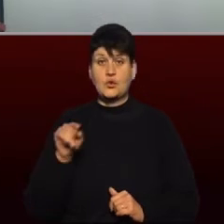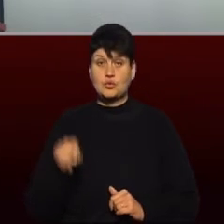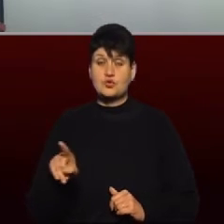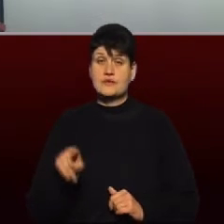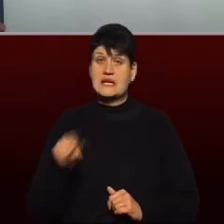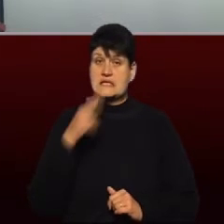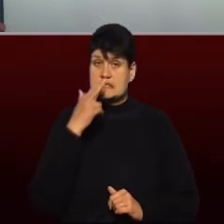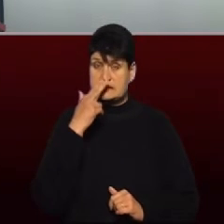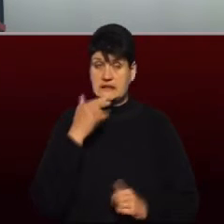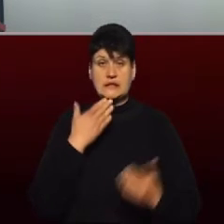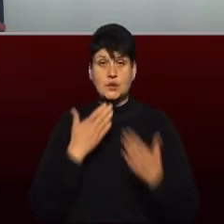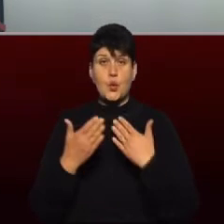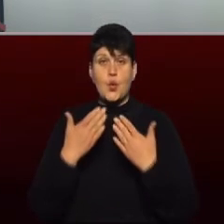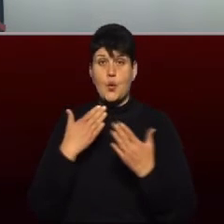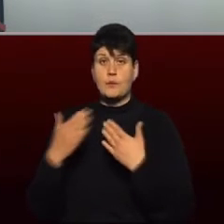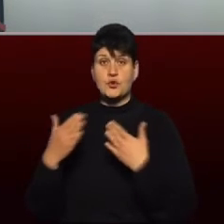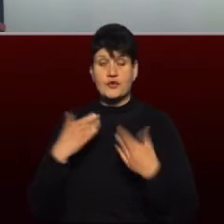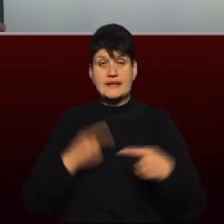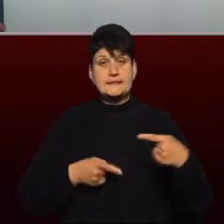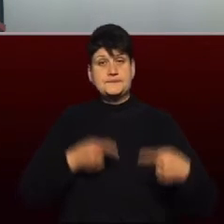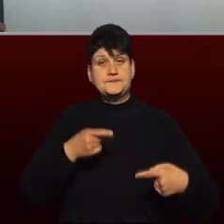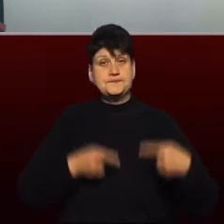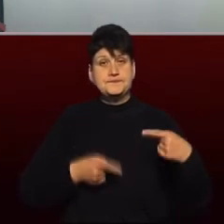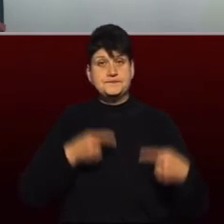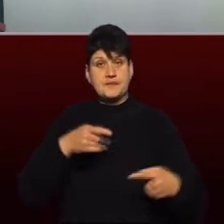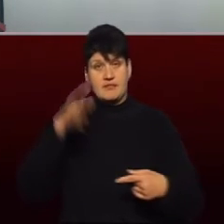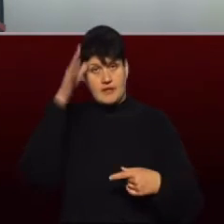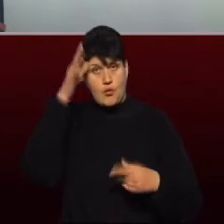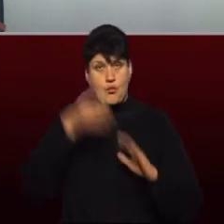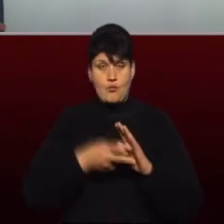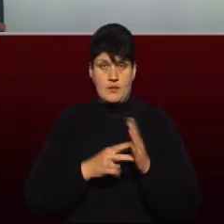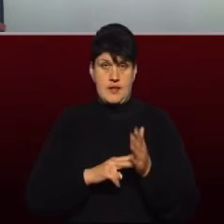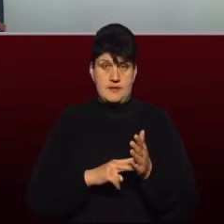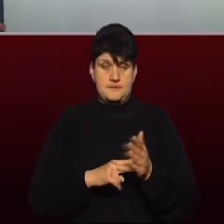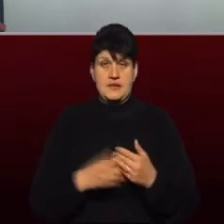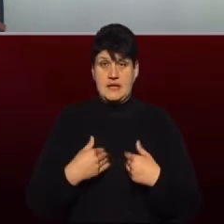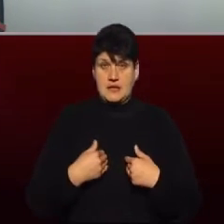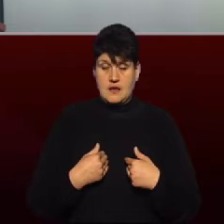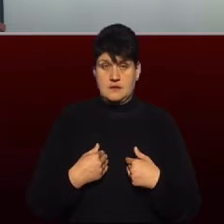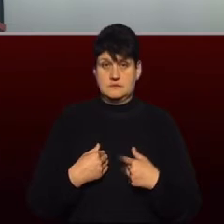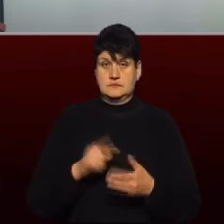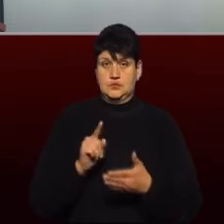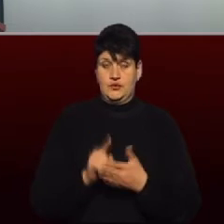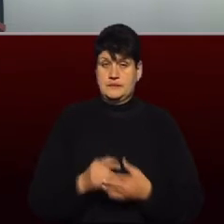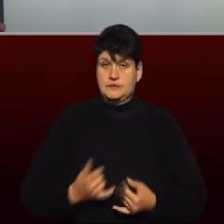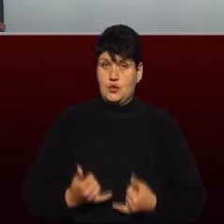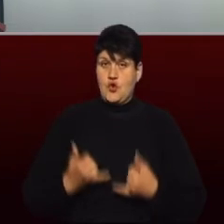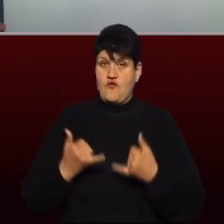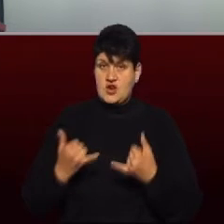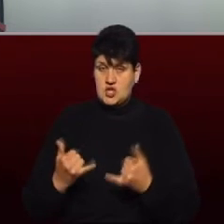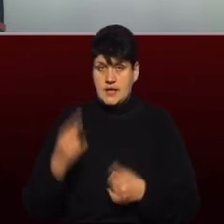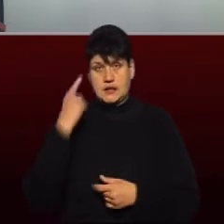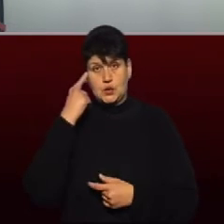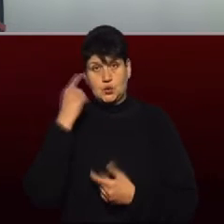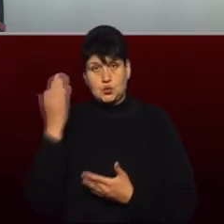і дискутувати в науковому плані. Тобто я мушу поважати думку іншого